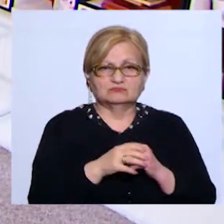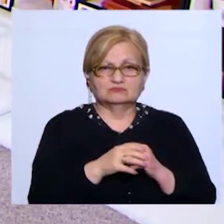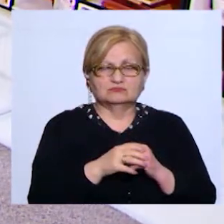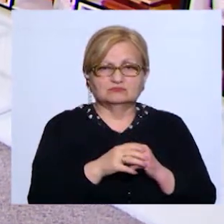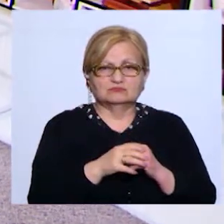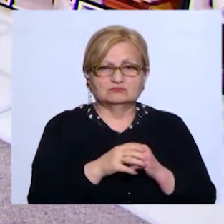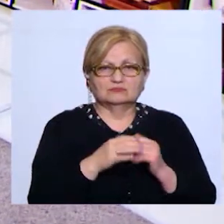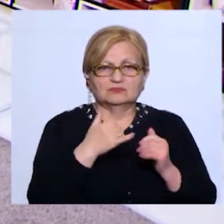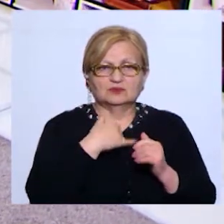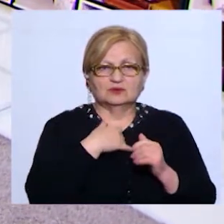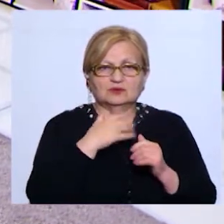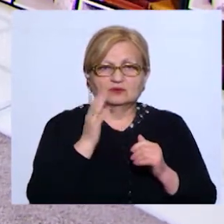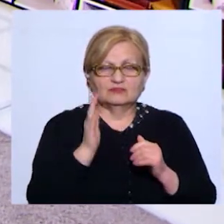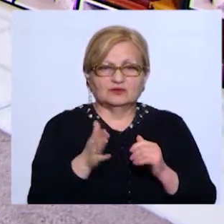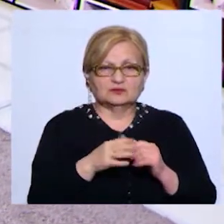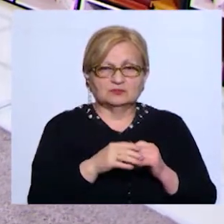და გვექნება